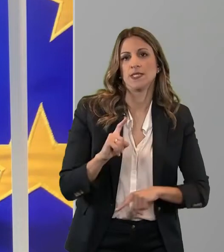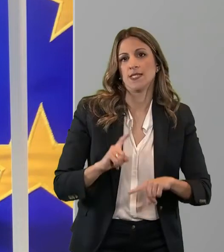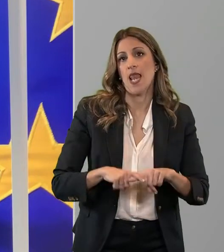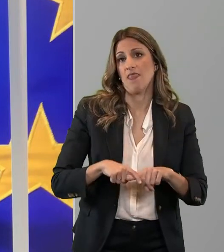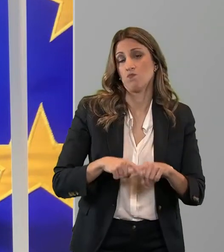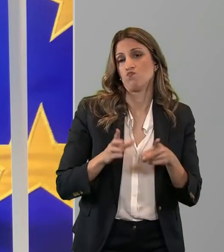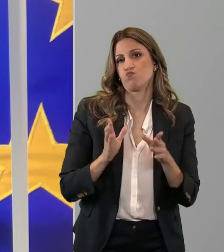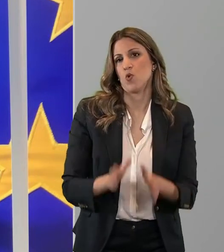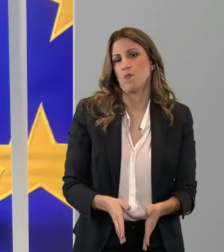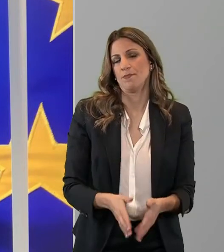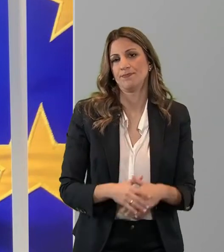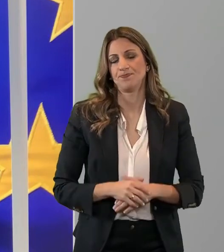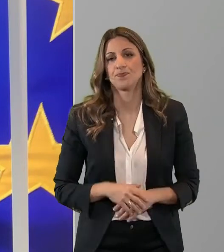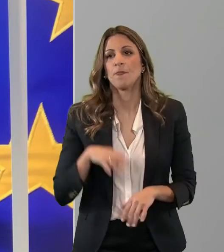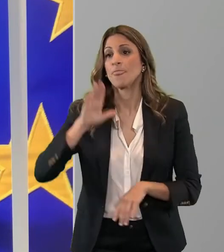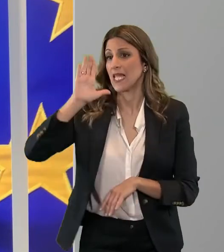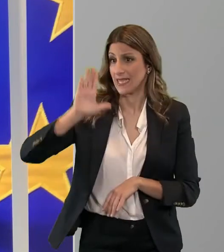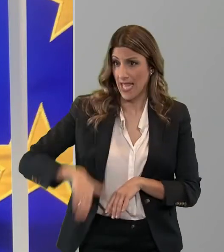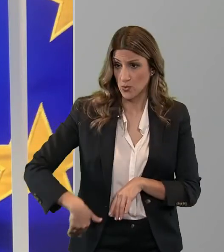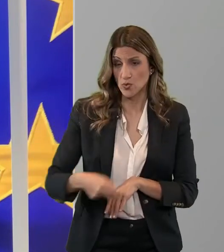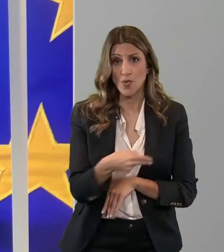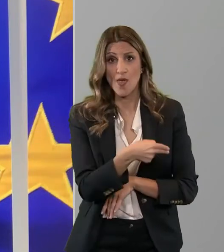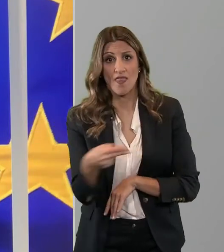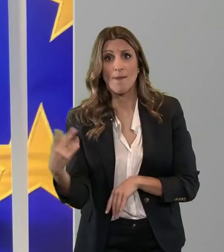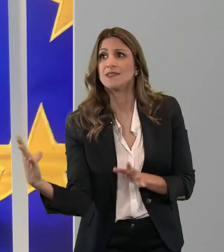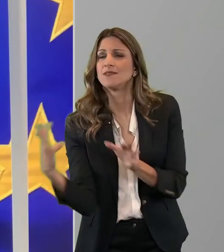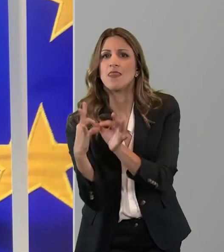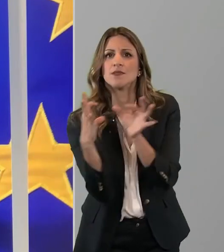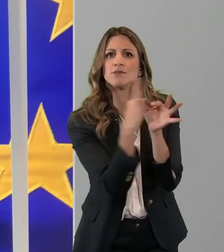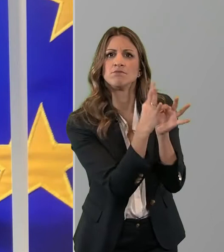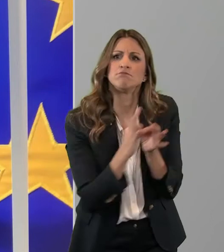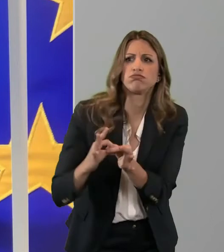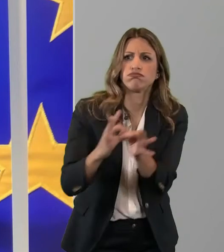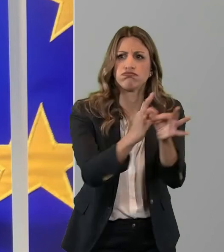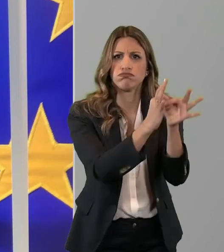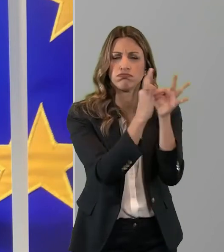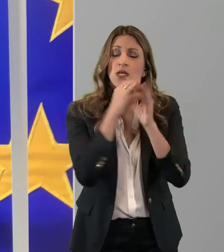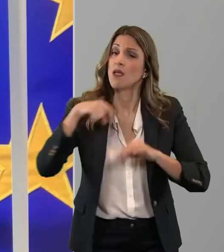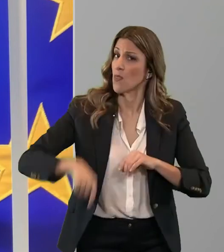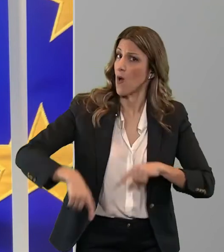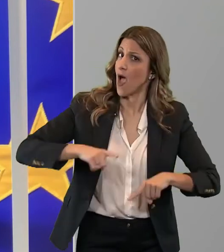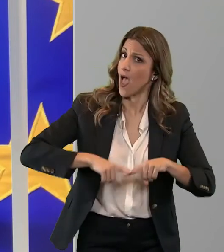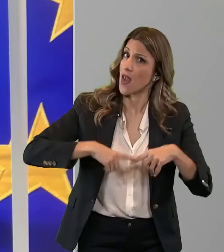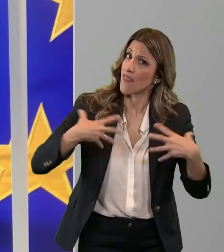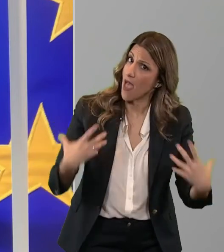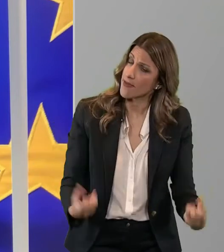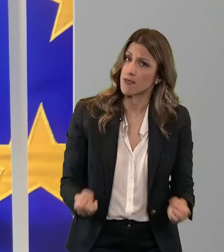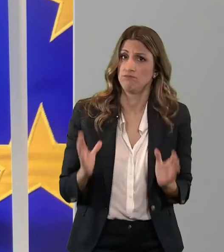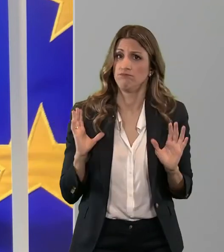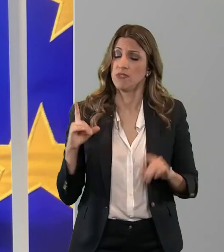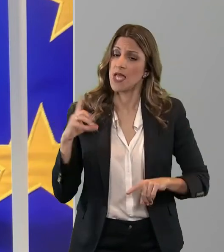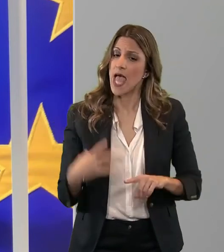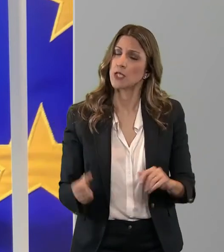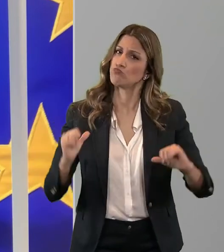πρακτική. Τέλος, όσον αφορά τη συνδεσιμότητα, και εδώ η χώρα μας έχει αναπτύξει